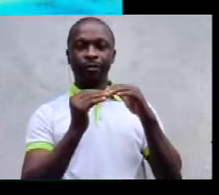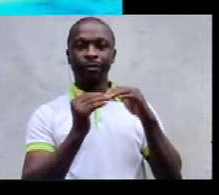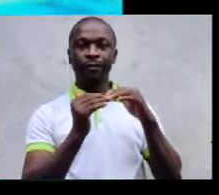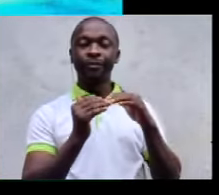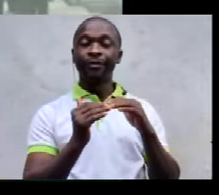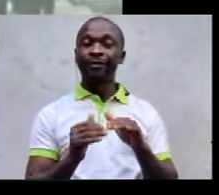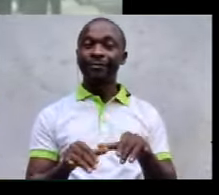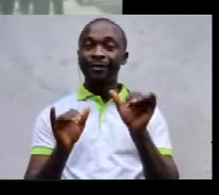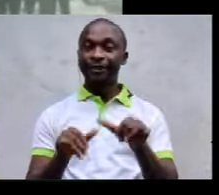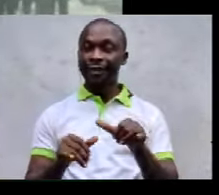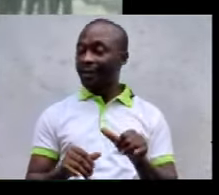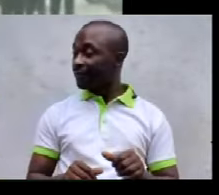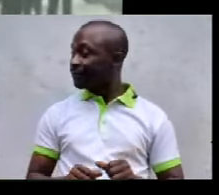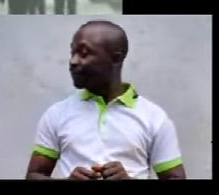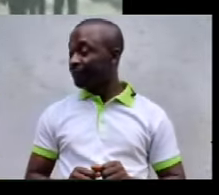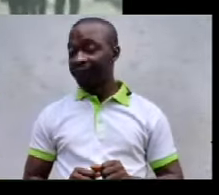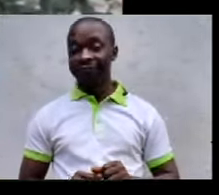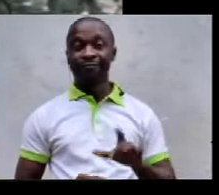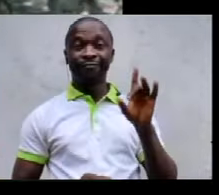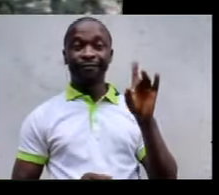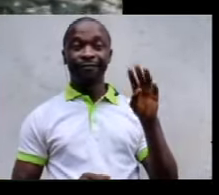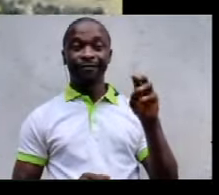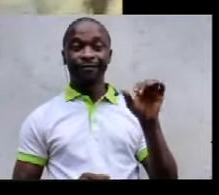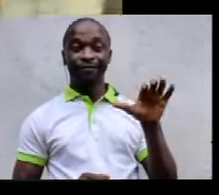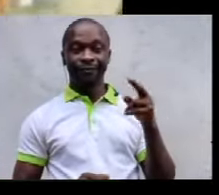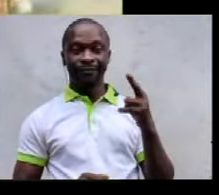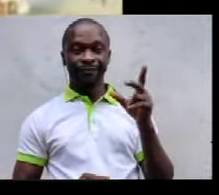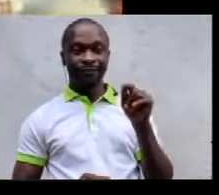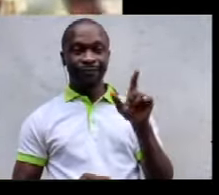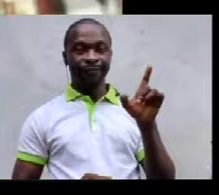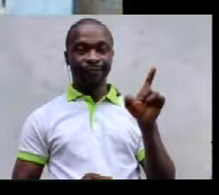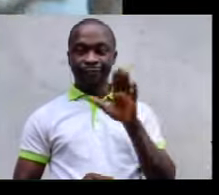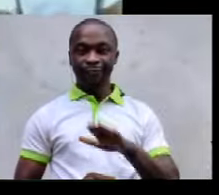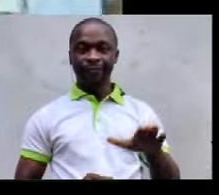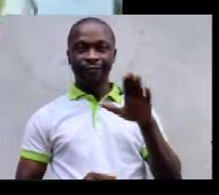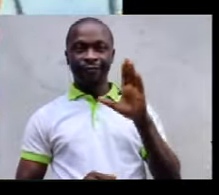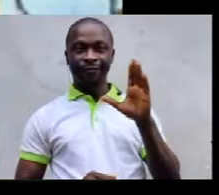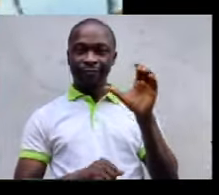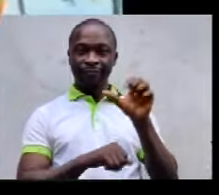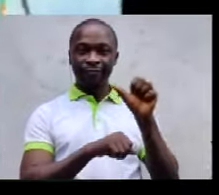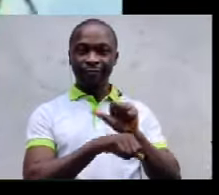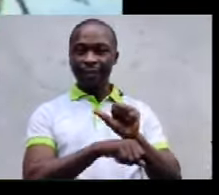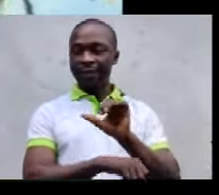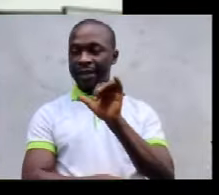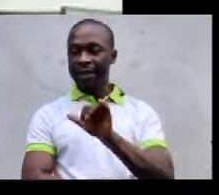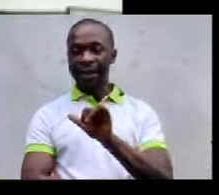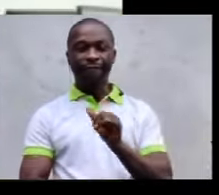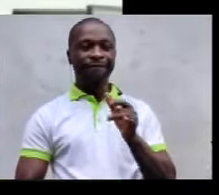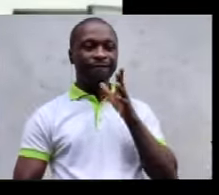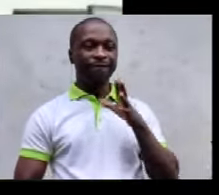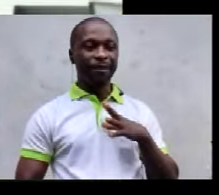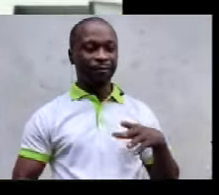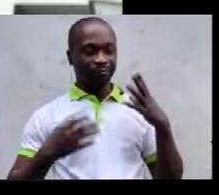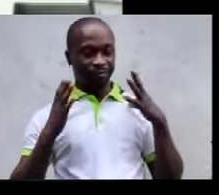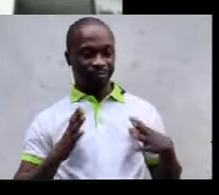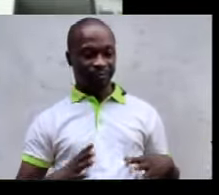2021, journée internationale des droits de la femme. Dans les rues de la capitale, comme dans les bureaux, les femmes arborent fièrement